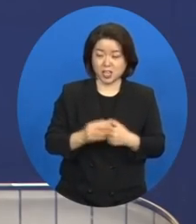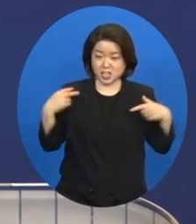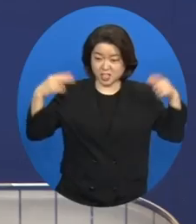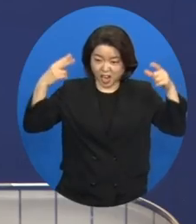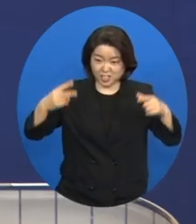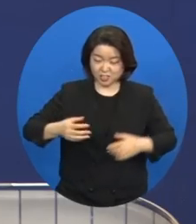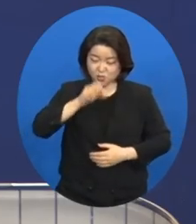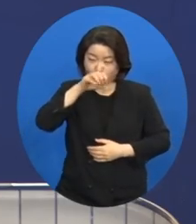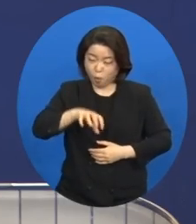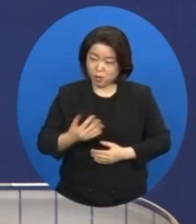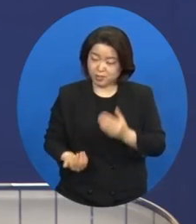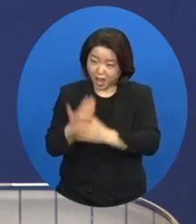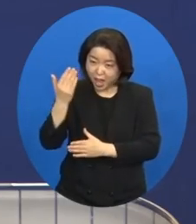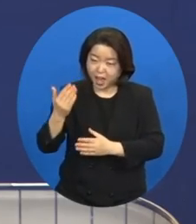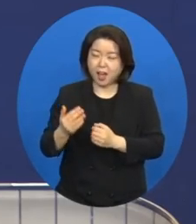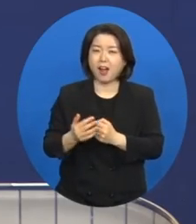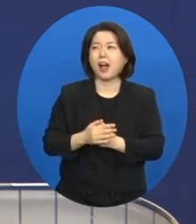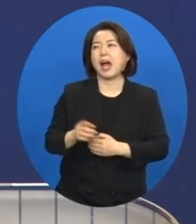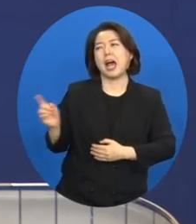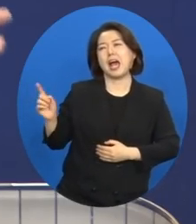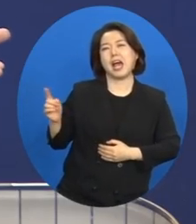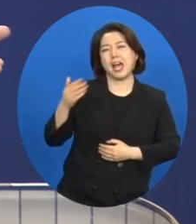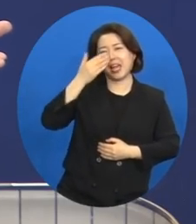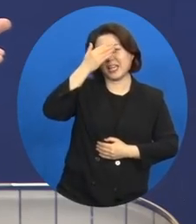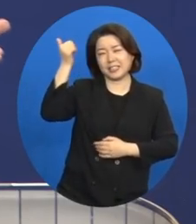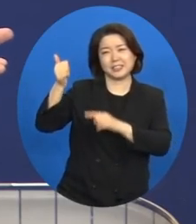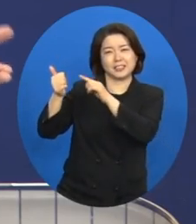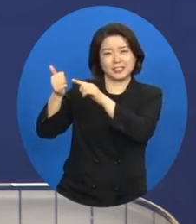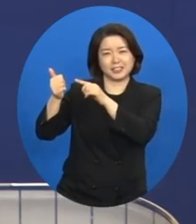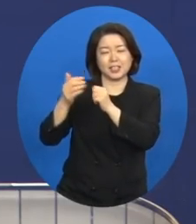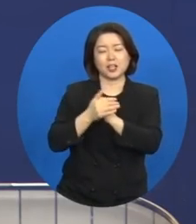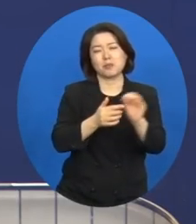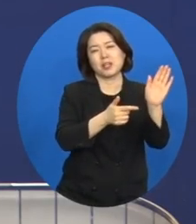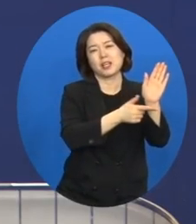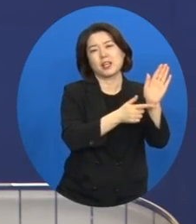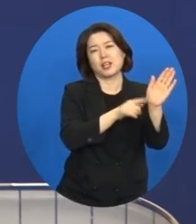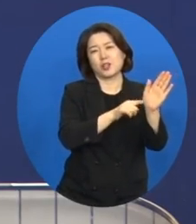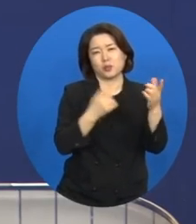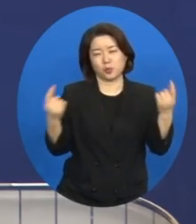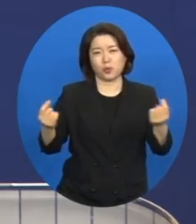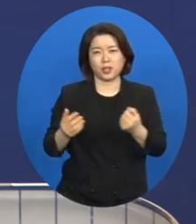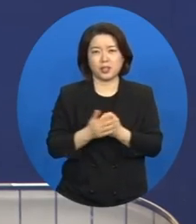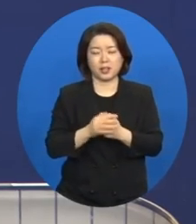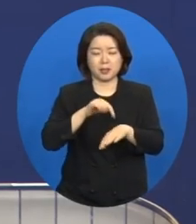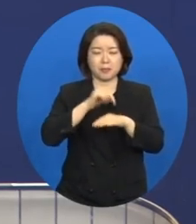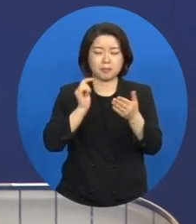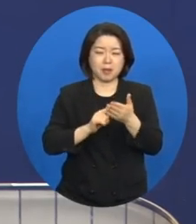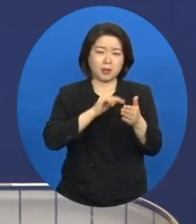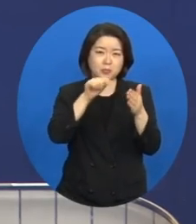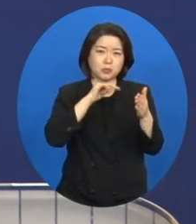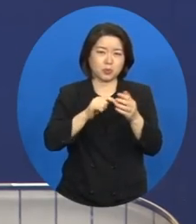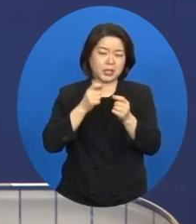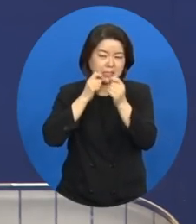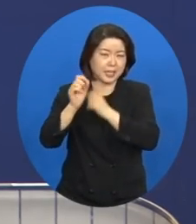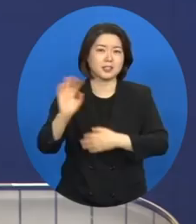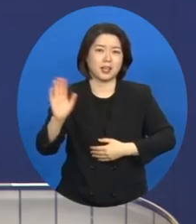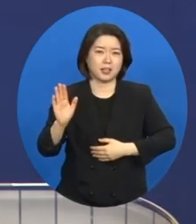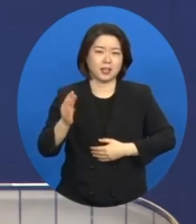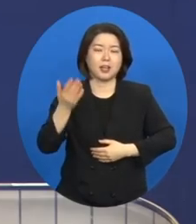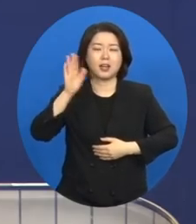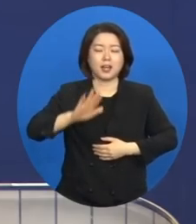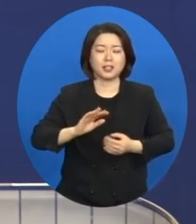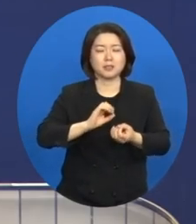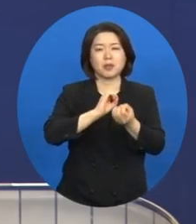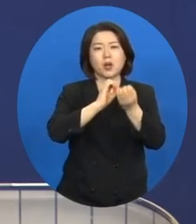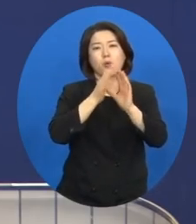이러면서. 나다니엘과 같은 분, 그 마음에 간사함이 없는 사람, 그러나 무화과 나무 아래를 떠나지